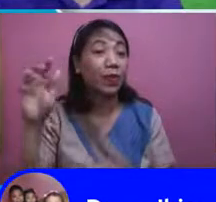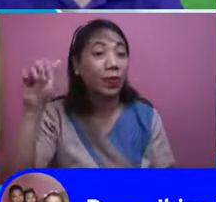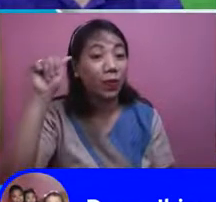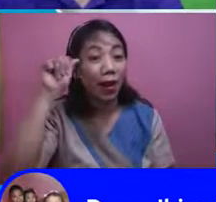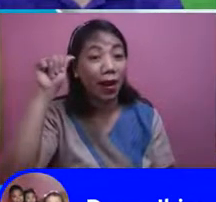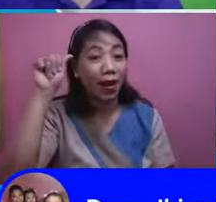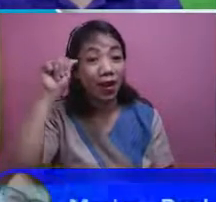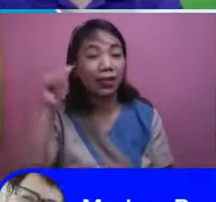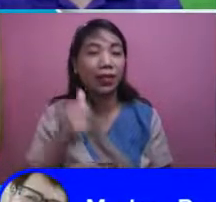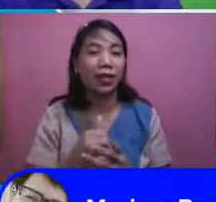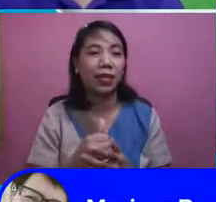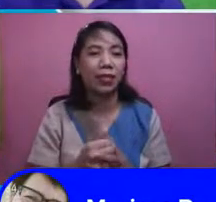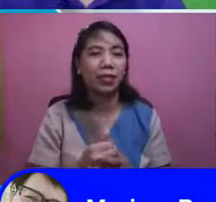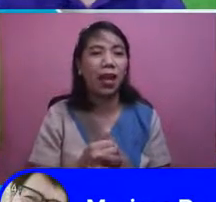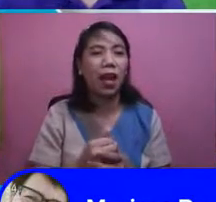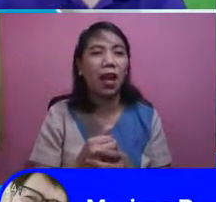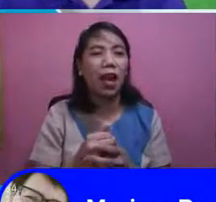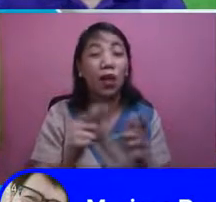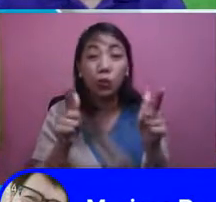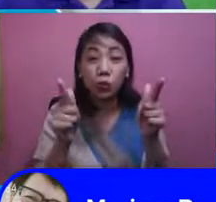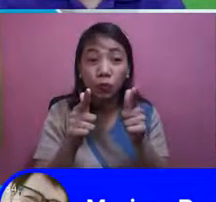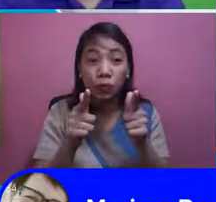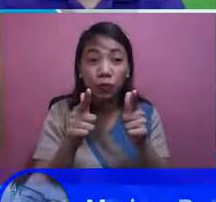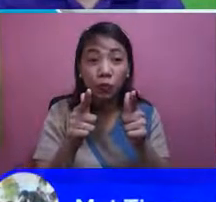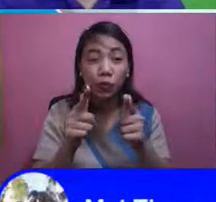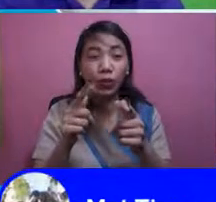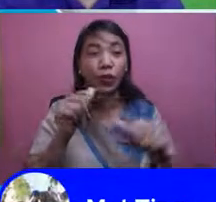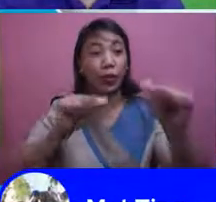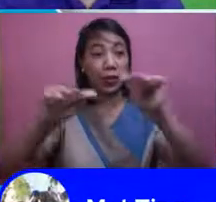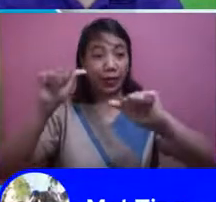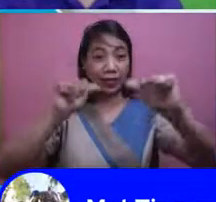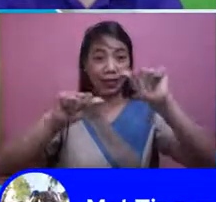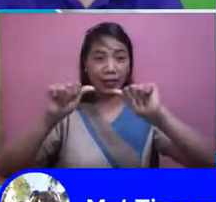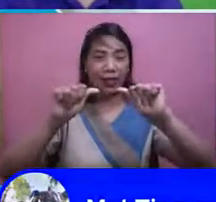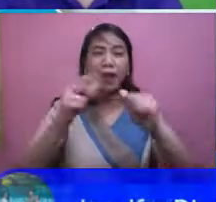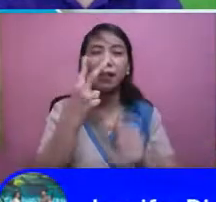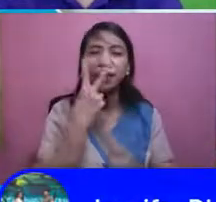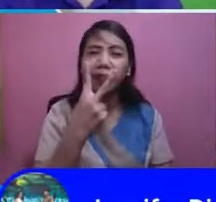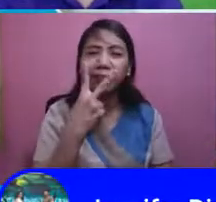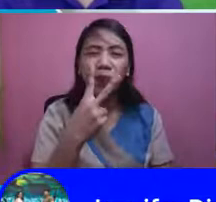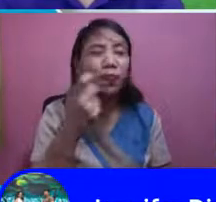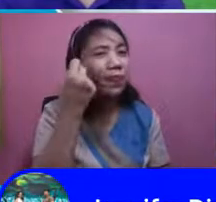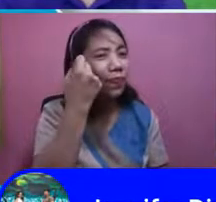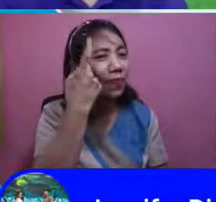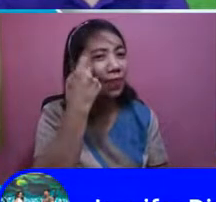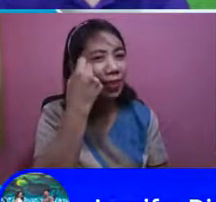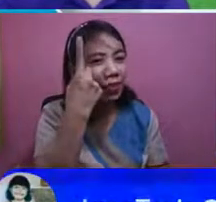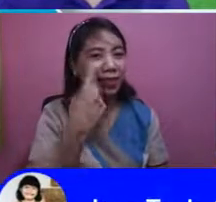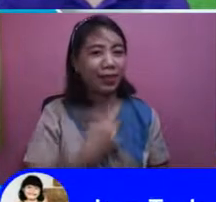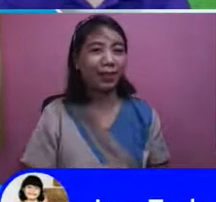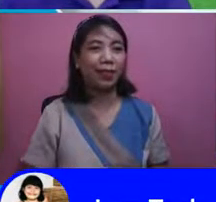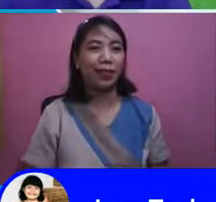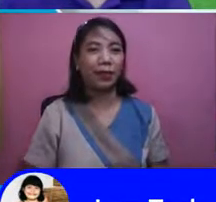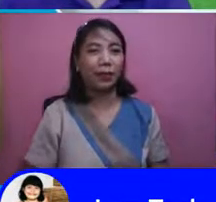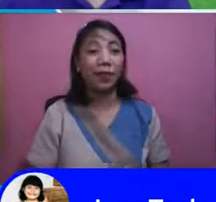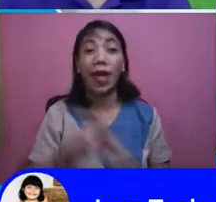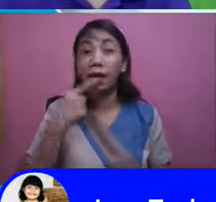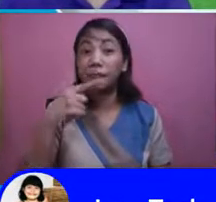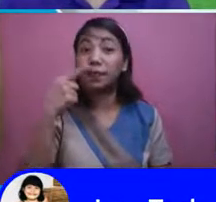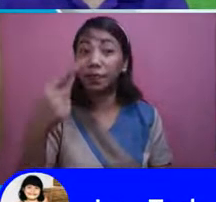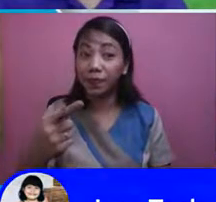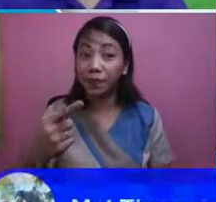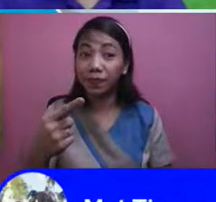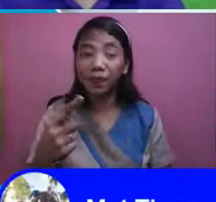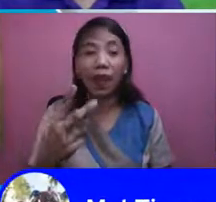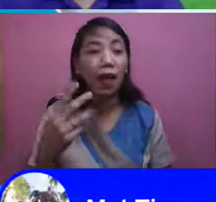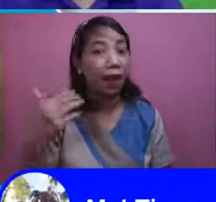o maiksing pagsasanay. Okay, titignan natin kung naiintindihan ninyo, ha? Okay, sabi dito, di ba may